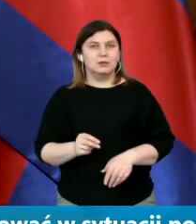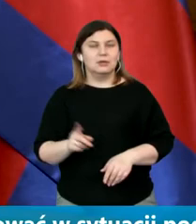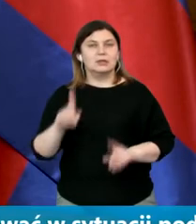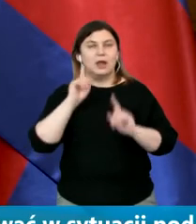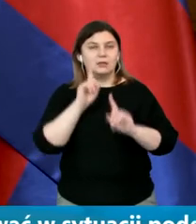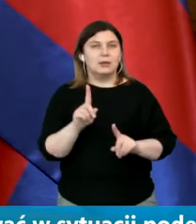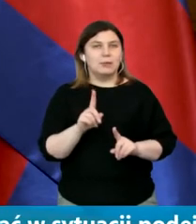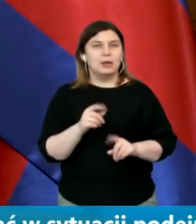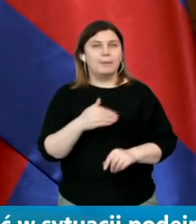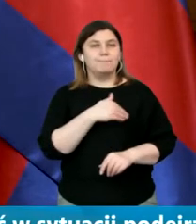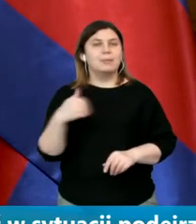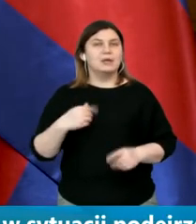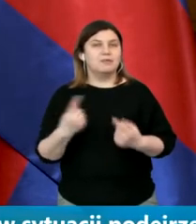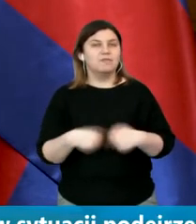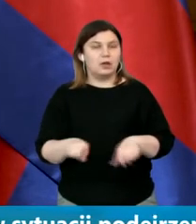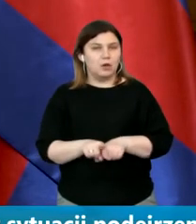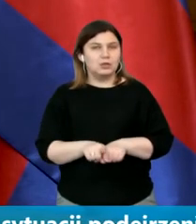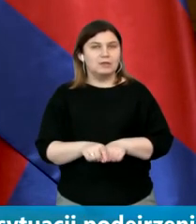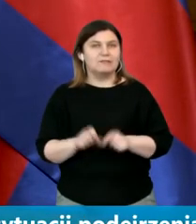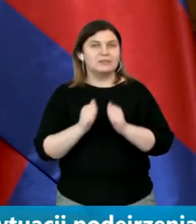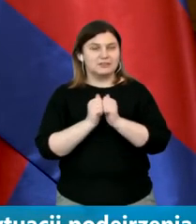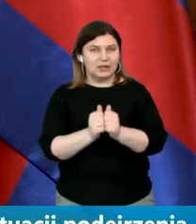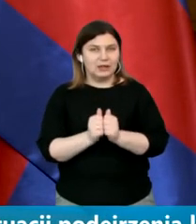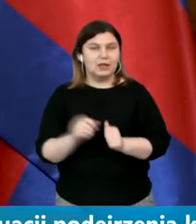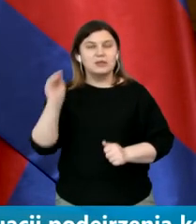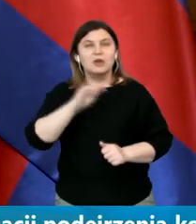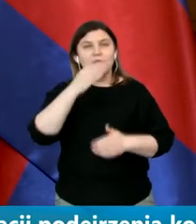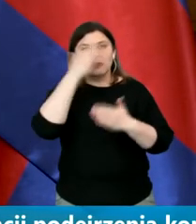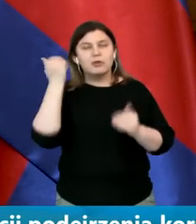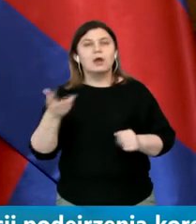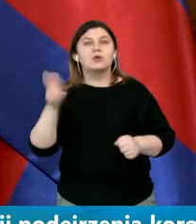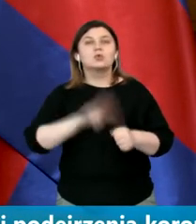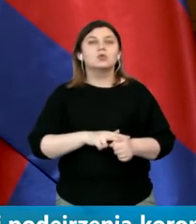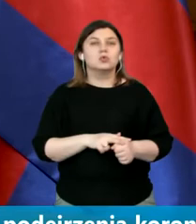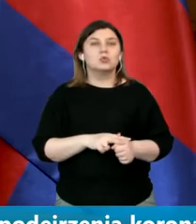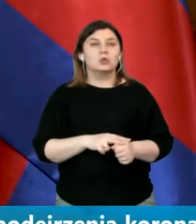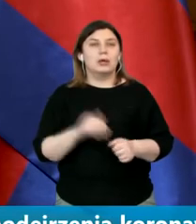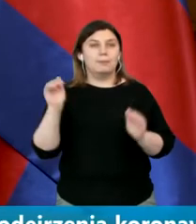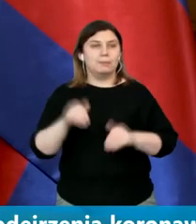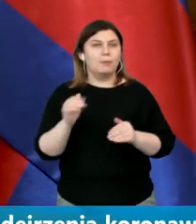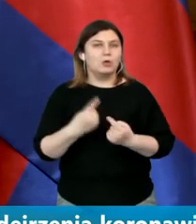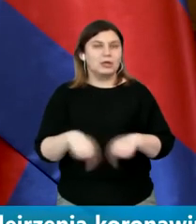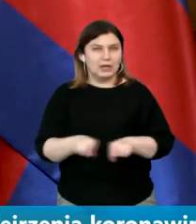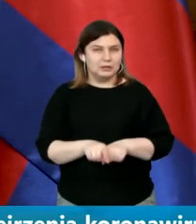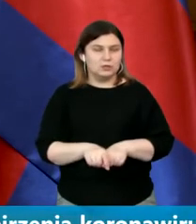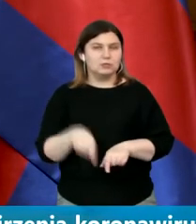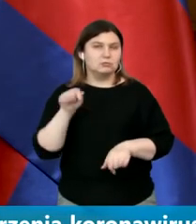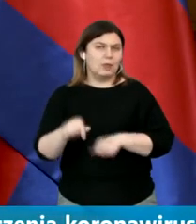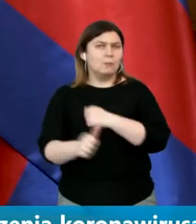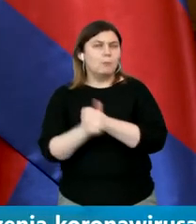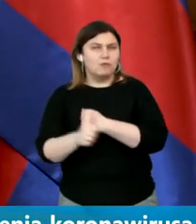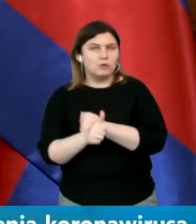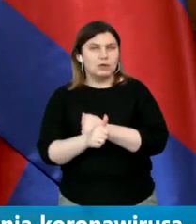naprawdę my jako wykonawcy pewnych zadań jeszcze nie wiemy, które będziemy mogli z tych środków realizować. Więc to powoduje, że niestety